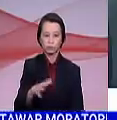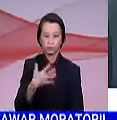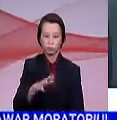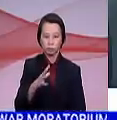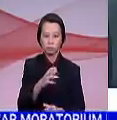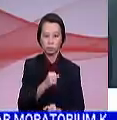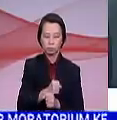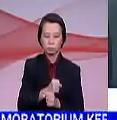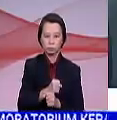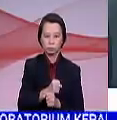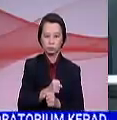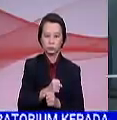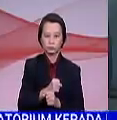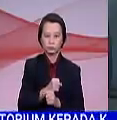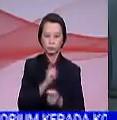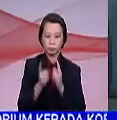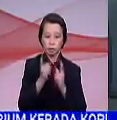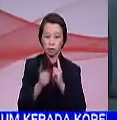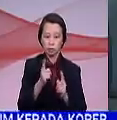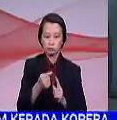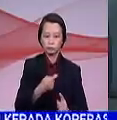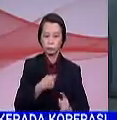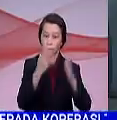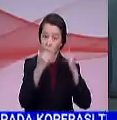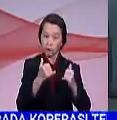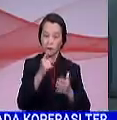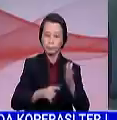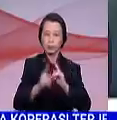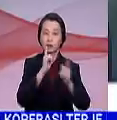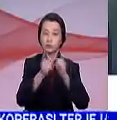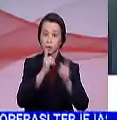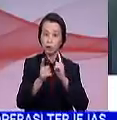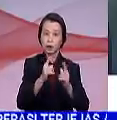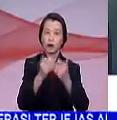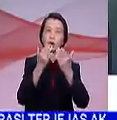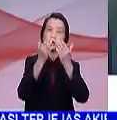dapat bercakap. Saya mengharapkan apa yang saya cakap ni Allah dengar.